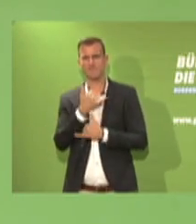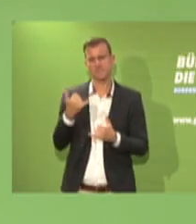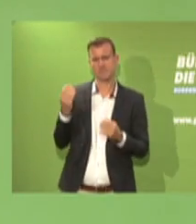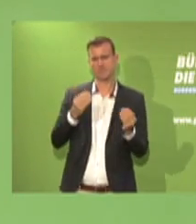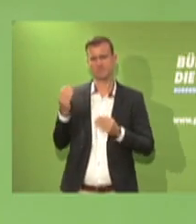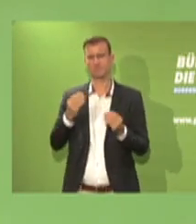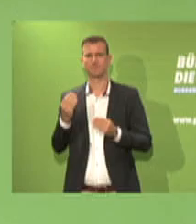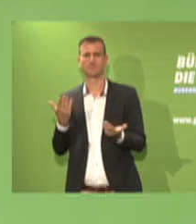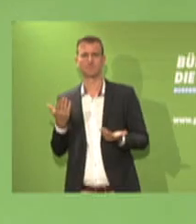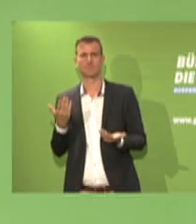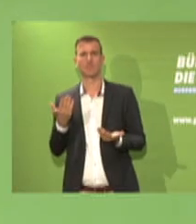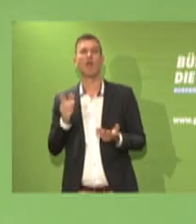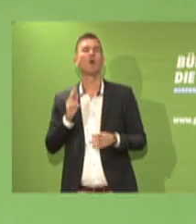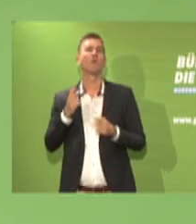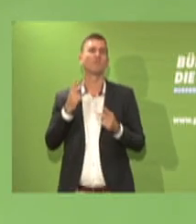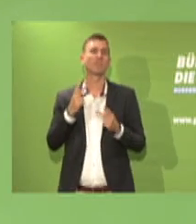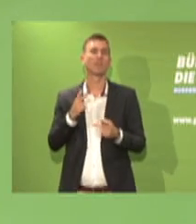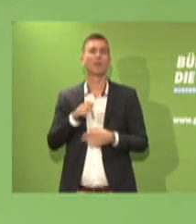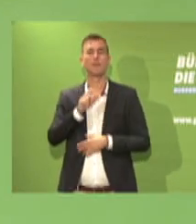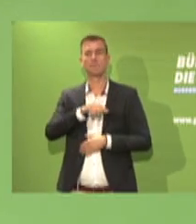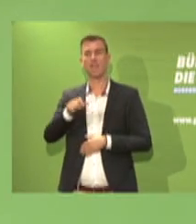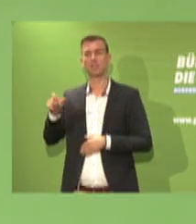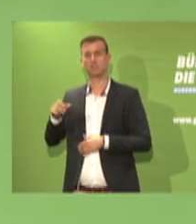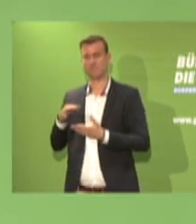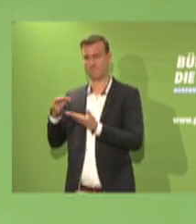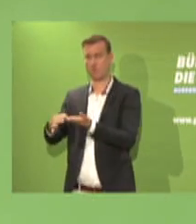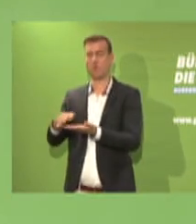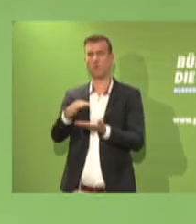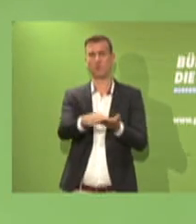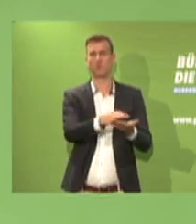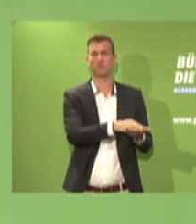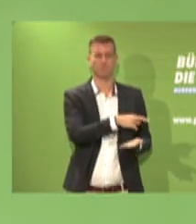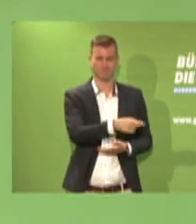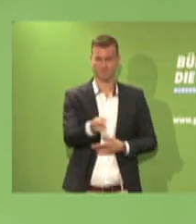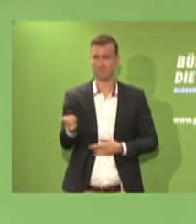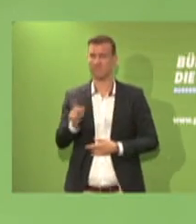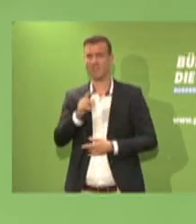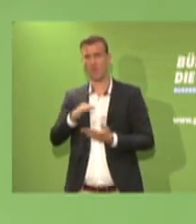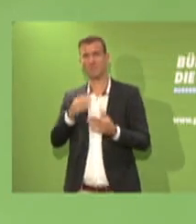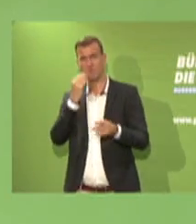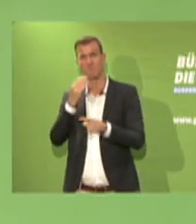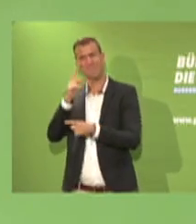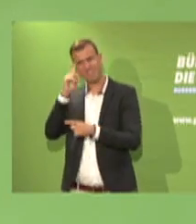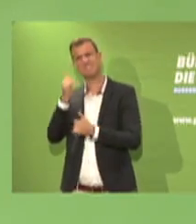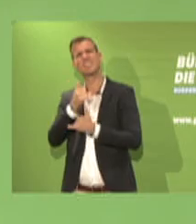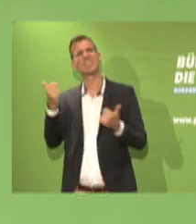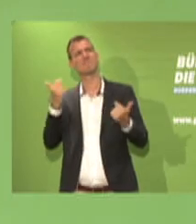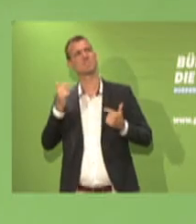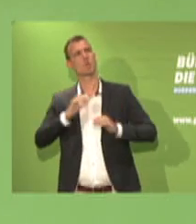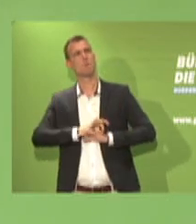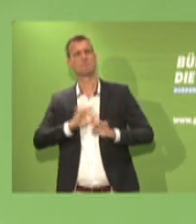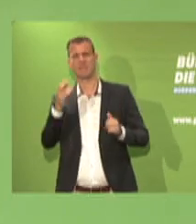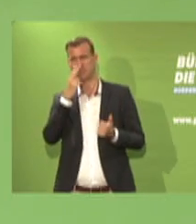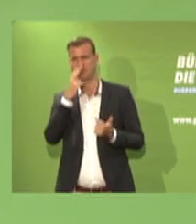Und letztlich muss man sagen, die Menschen vor Ort, die wissen am besten, wie die passende Versorgung sein muss, wie